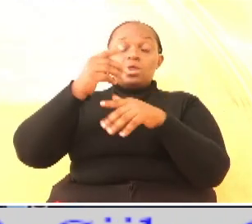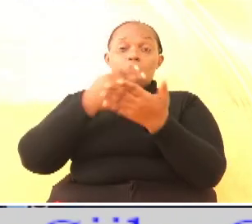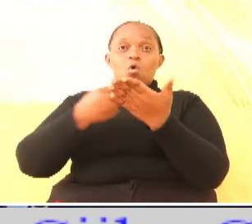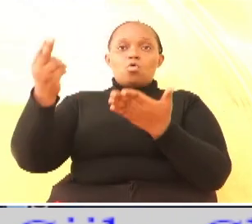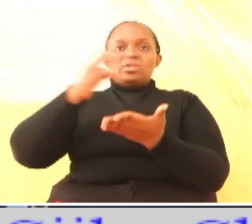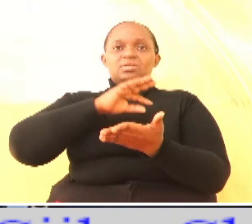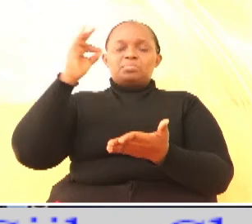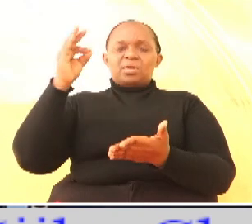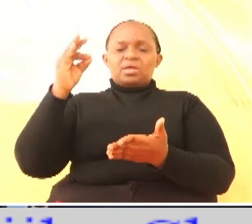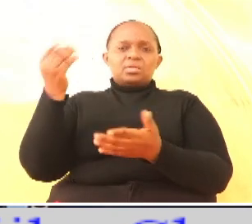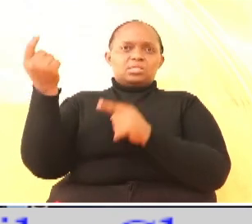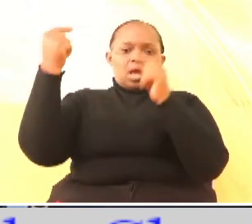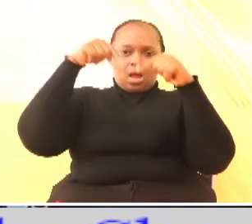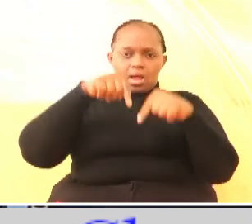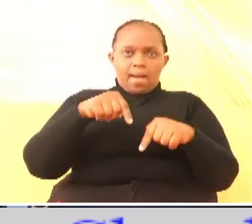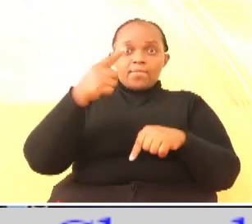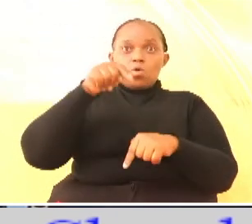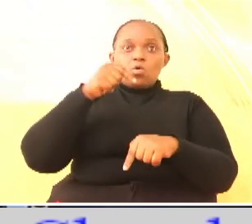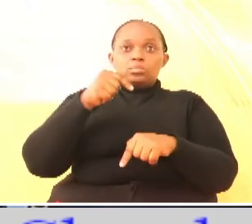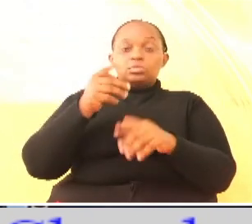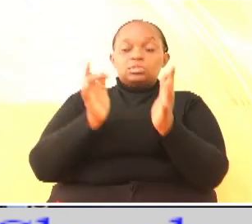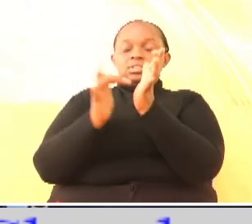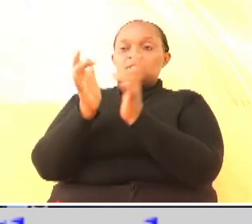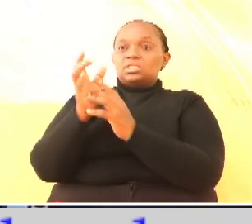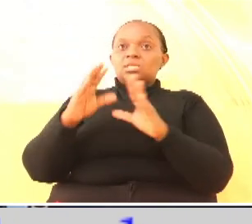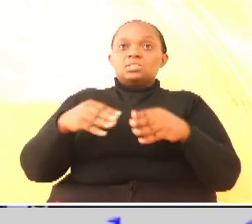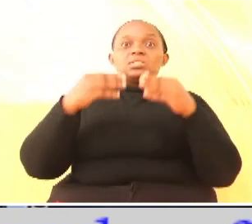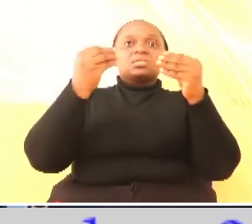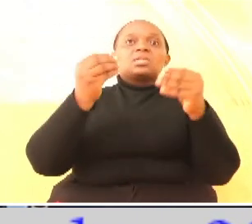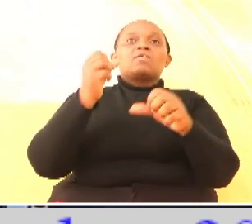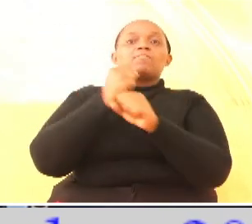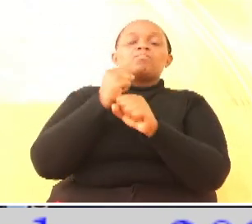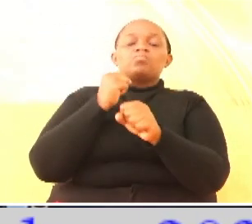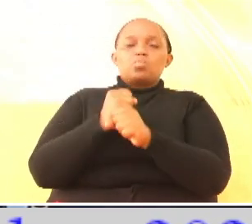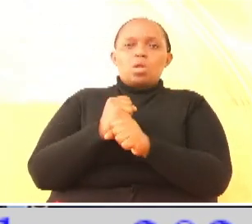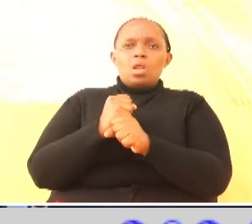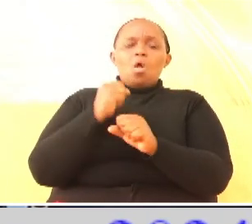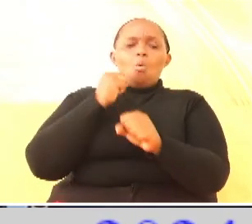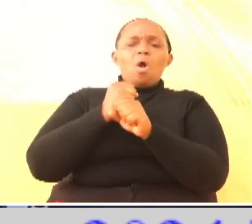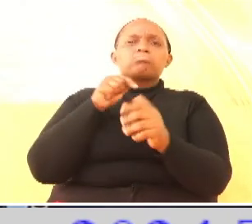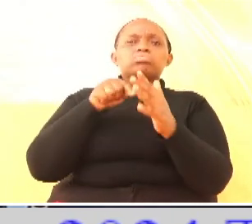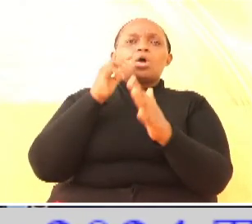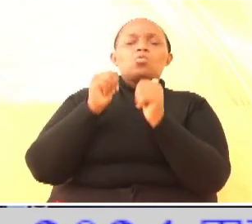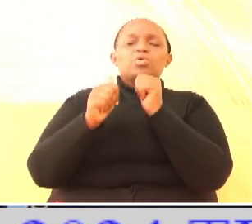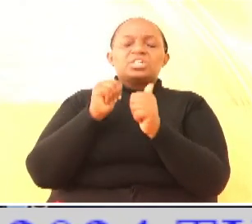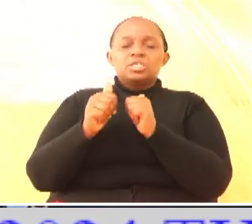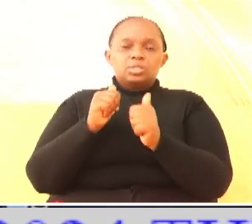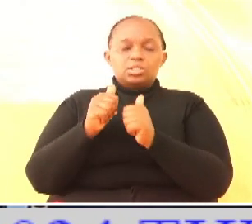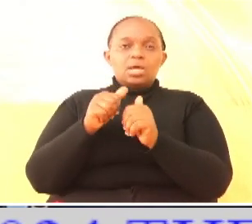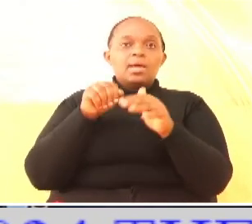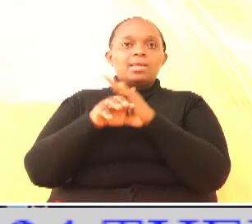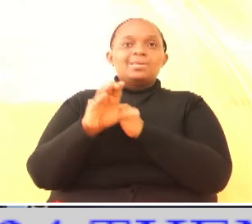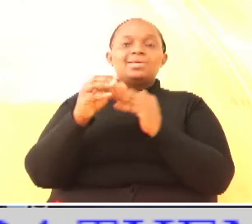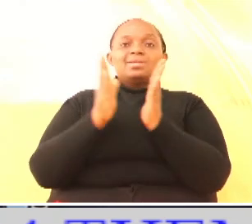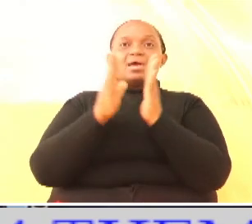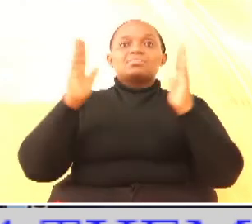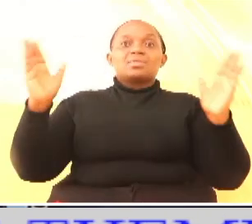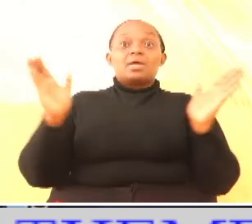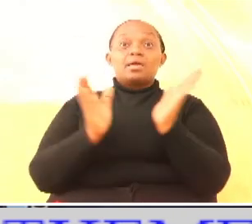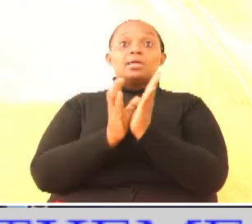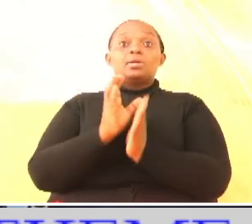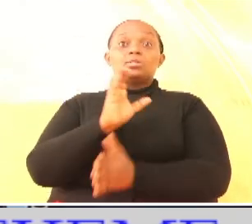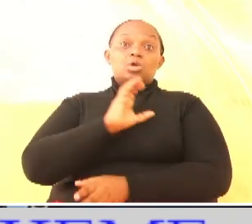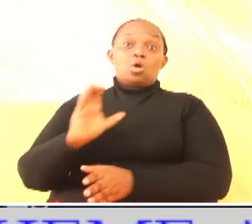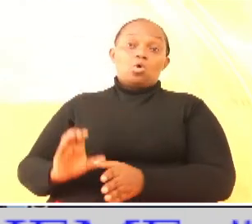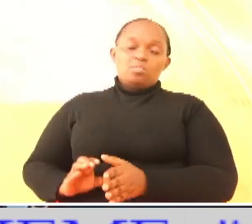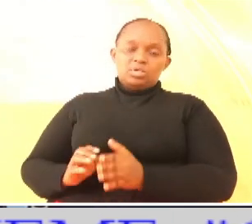Amen. Na kazi yetu iko katika the Great Commission na ingine iko katika the Great Commandment. Kwa hivyo tuko